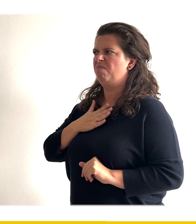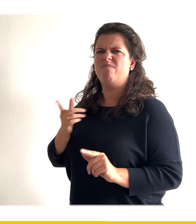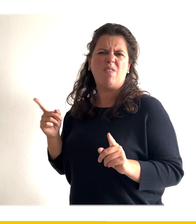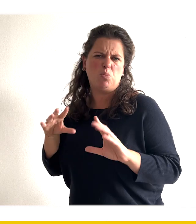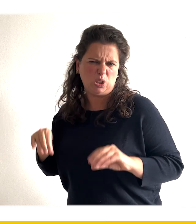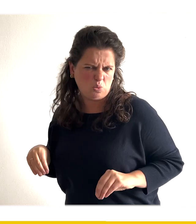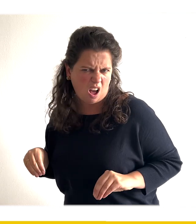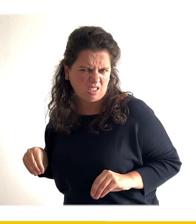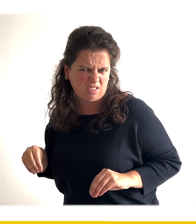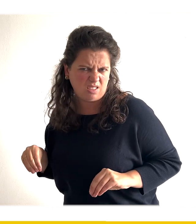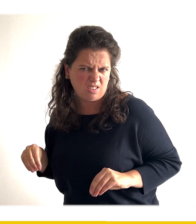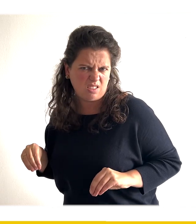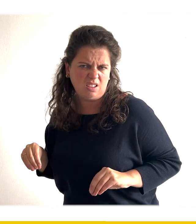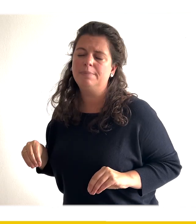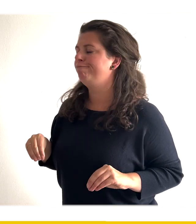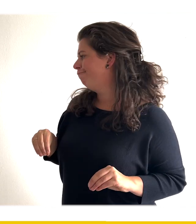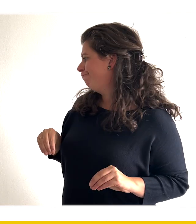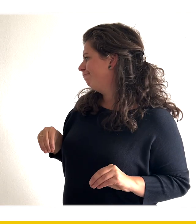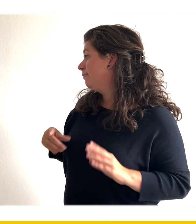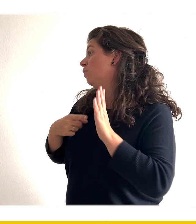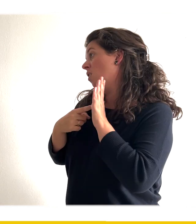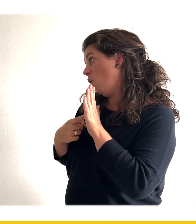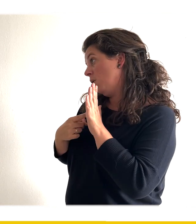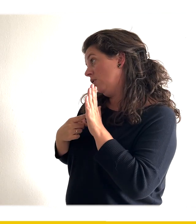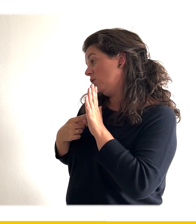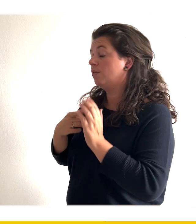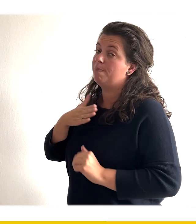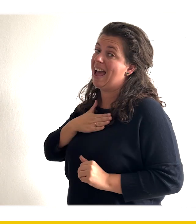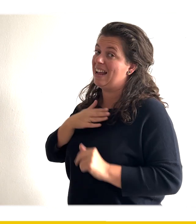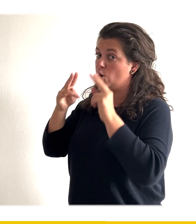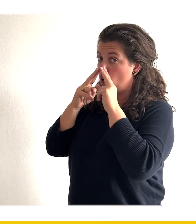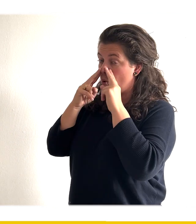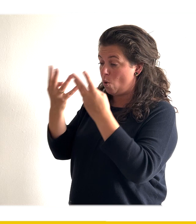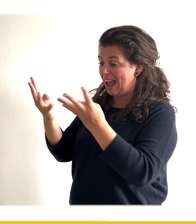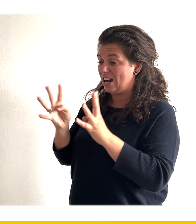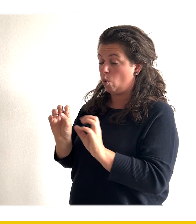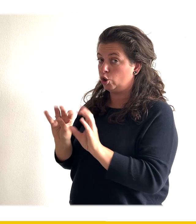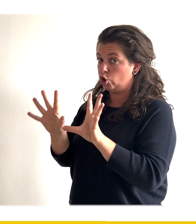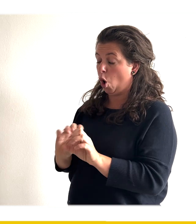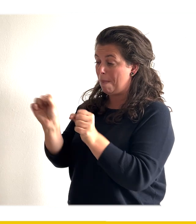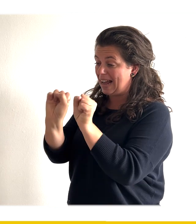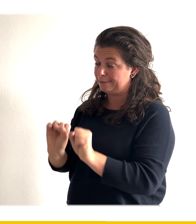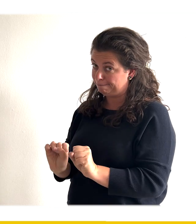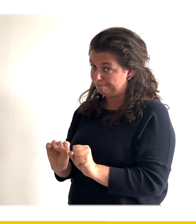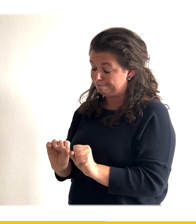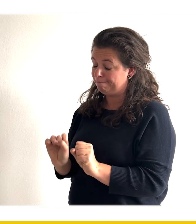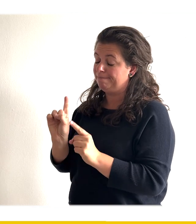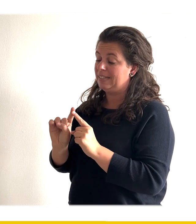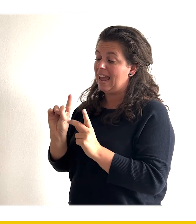dan? Zoals mijn konijnenhok schoonmaken. En mijn rekensommen